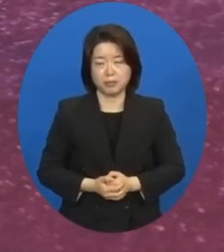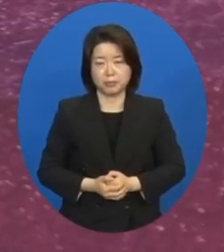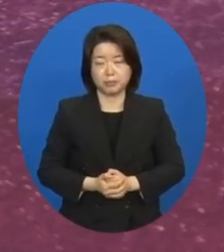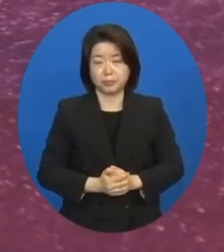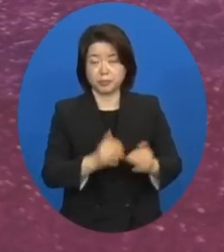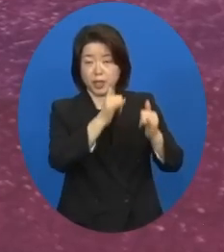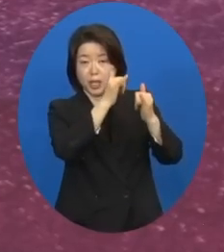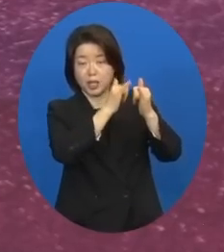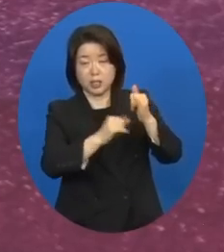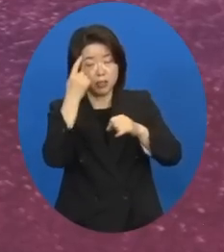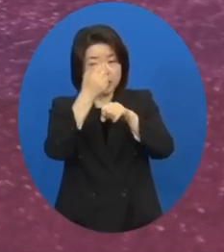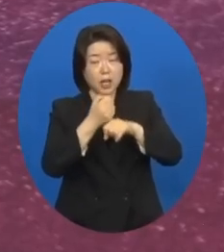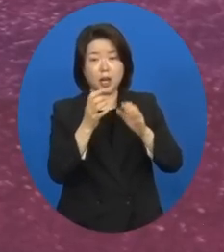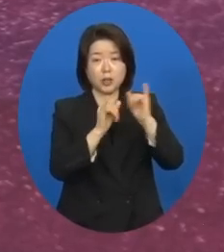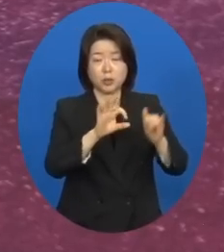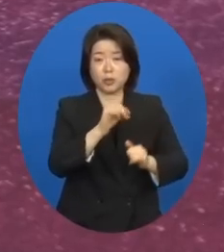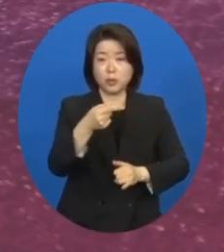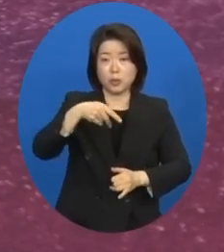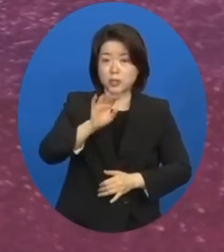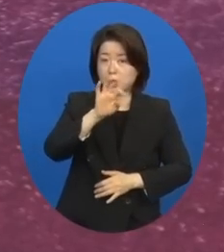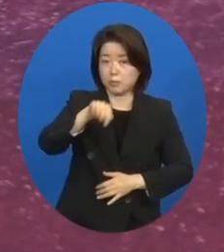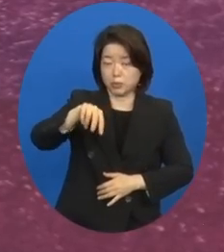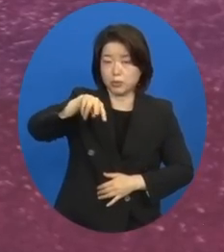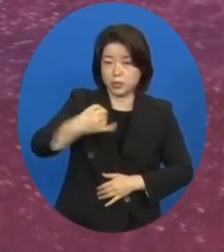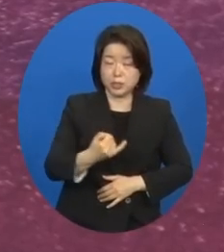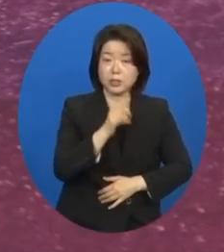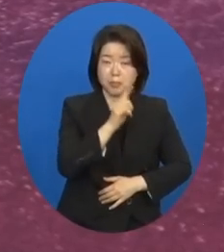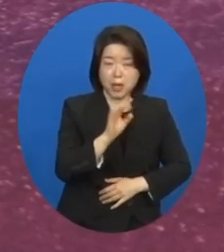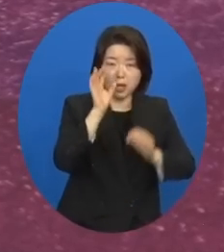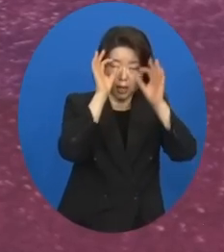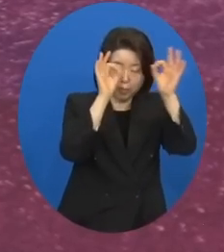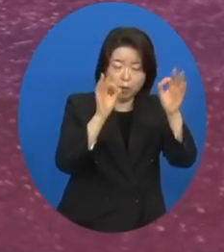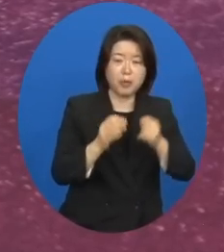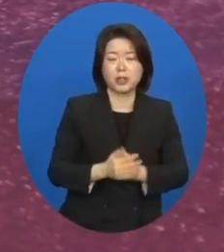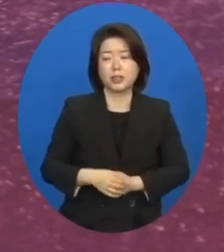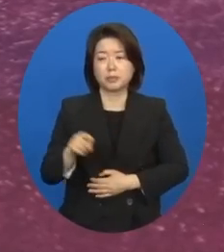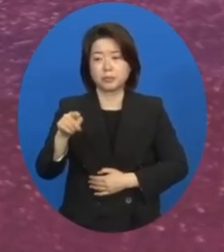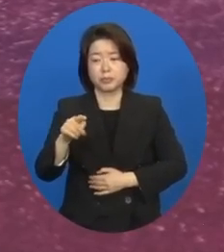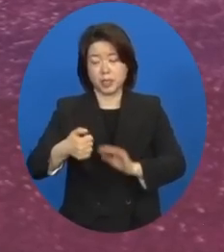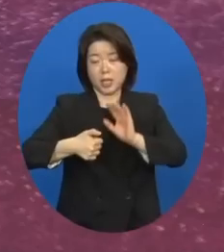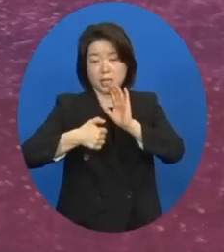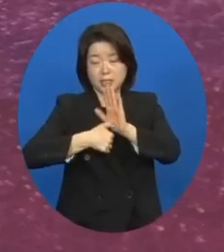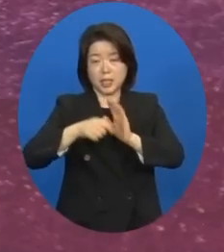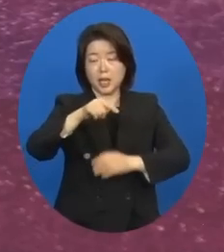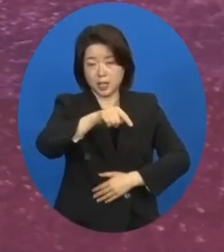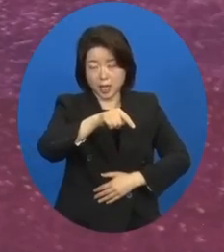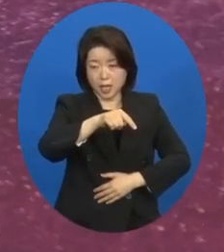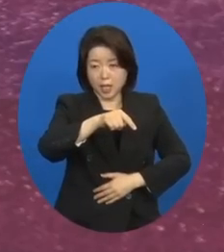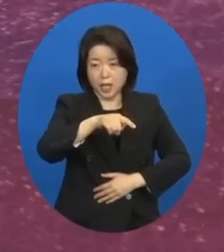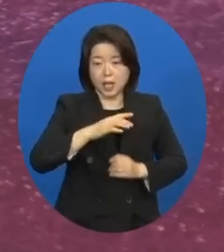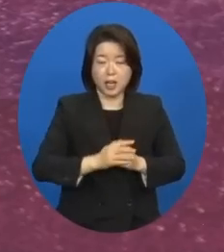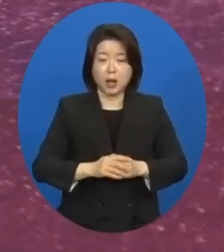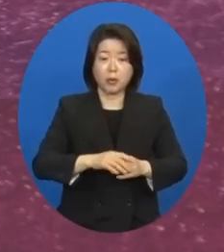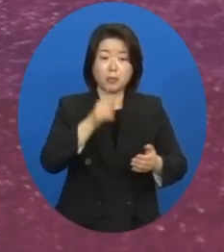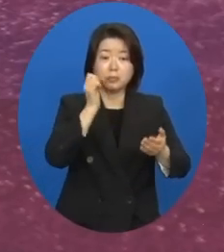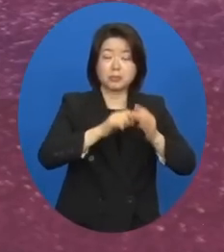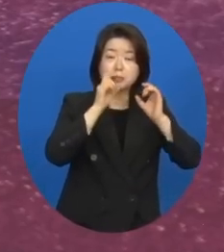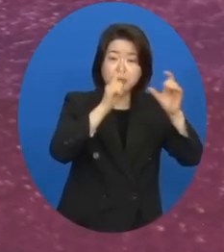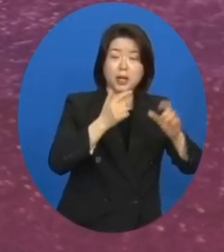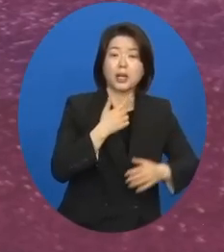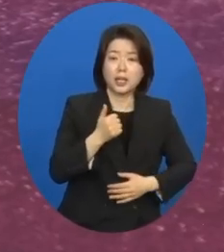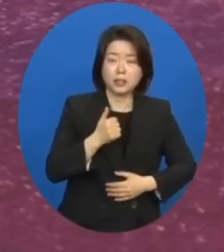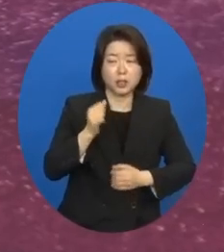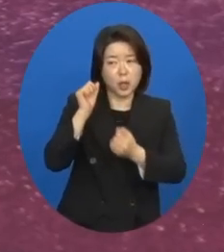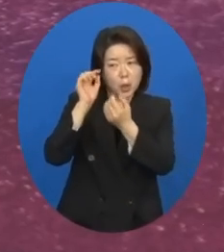의하면 예수님의 사형을 선언한 빌라도는 불과 몇 년 후에 로마 황제부로부터 파면을 당한 뒤